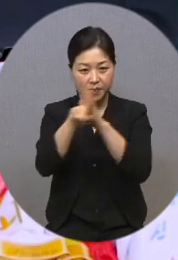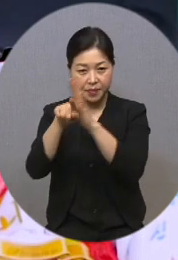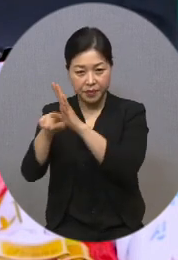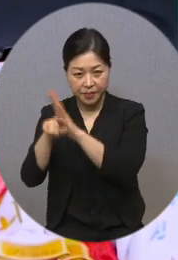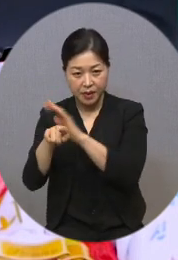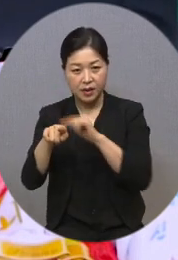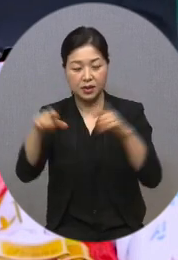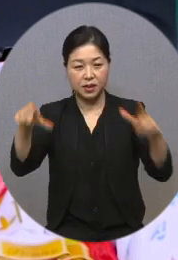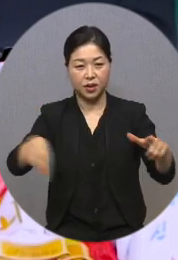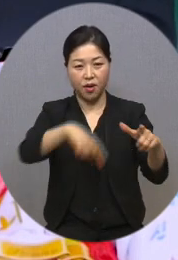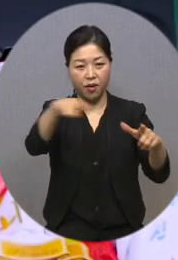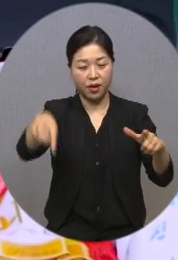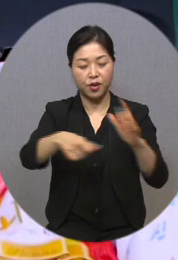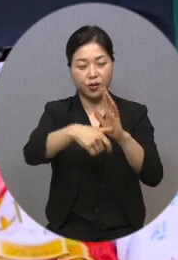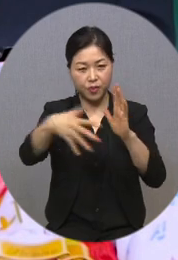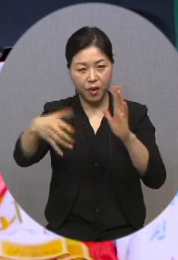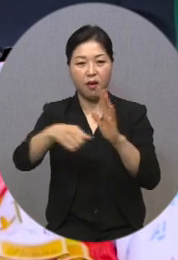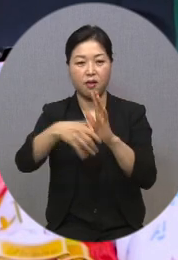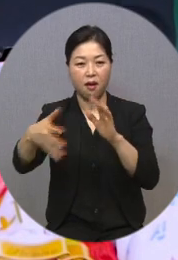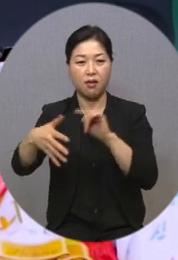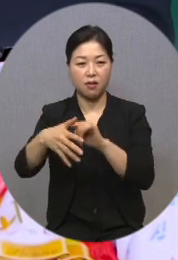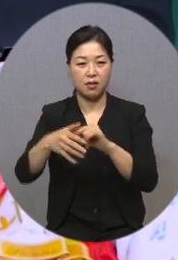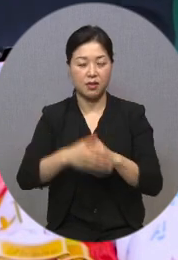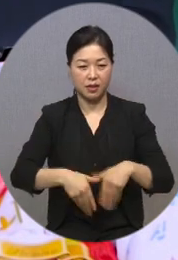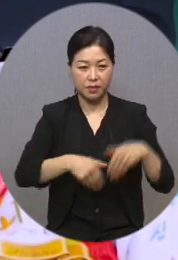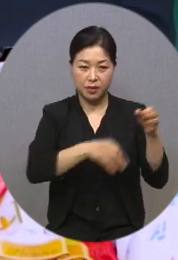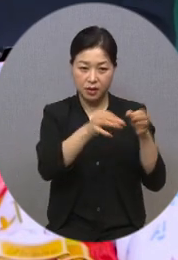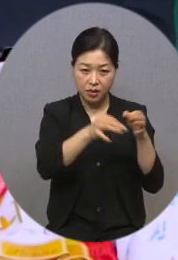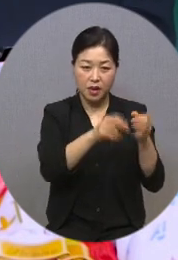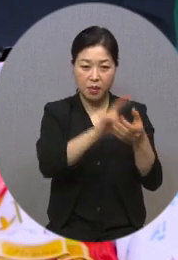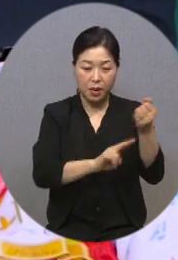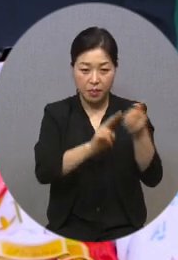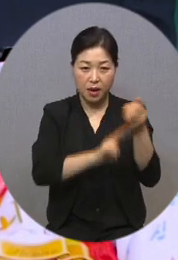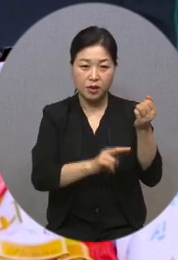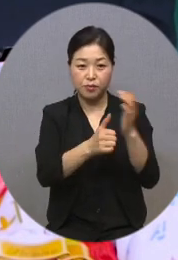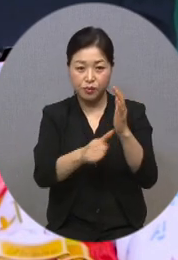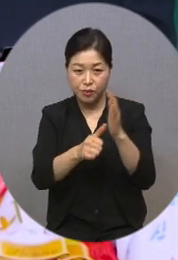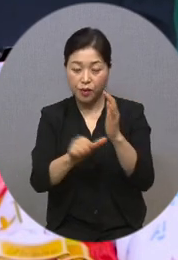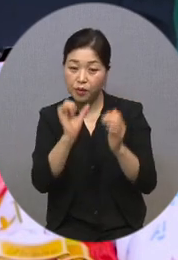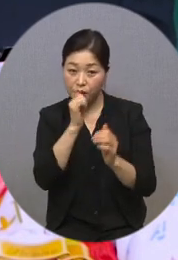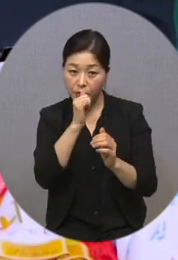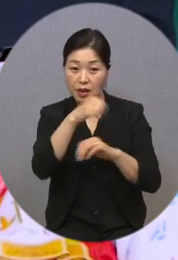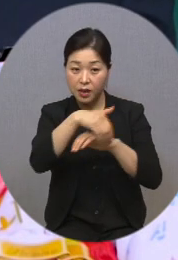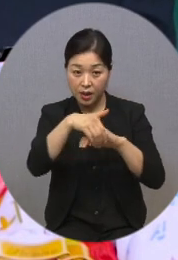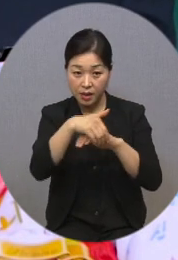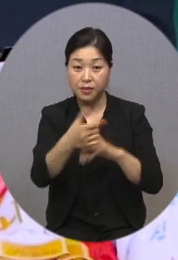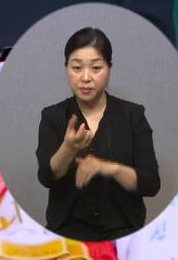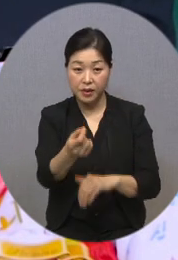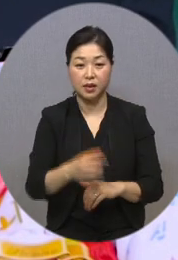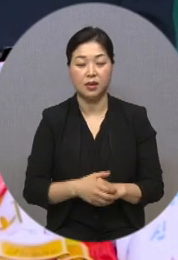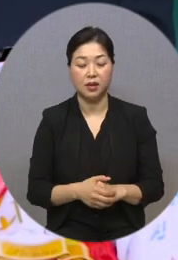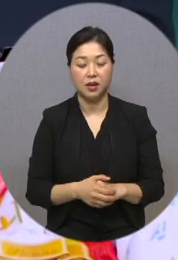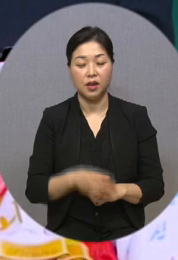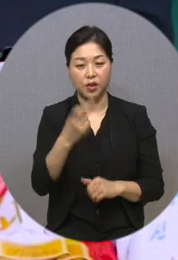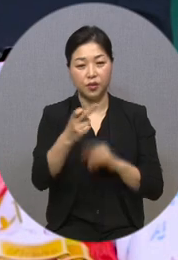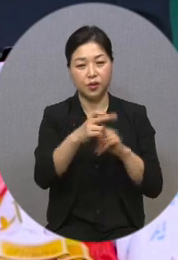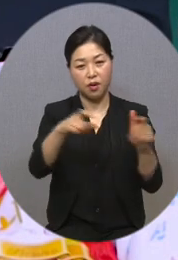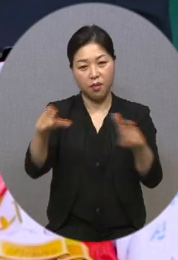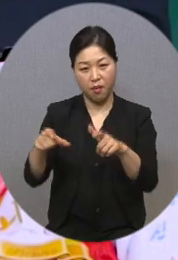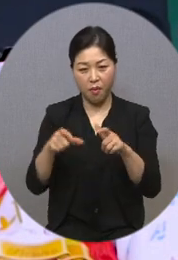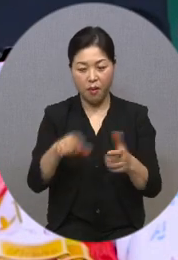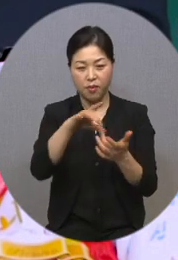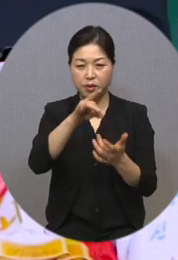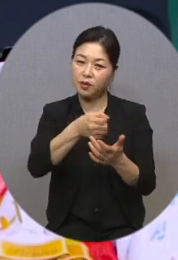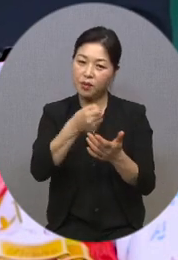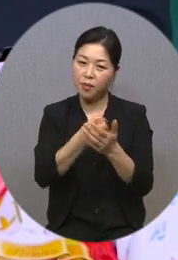그 지역의 유명한 것들을 남도장터에서 판매하는 물건들을 소개해드릴 예정인데 12개 어떻게 엄사원이